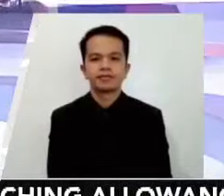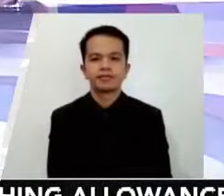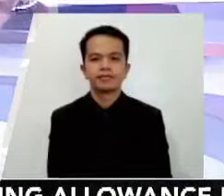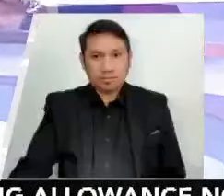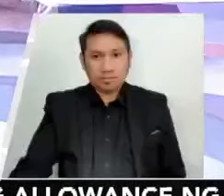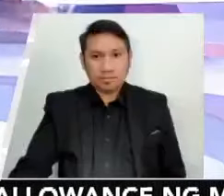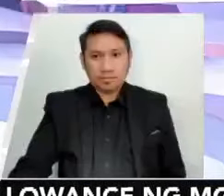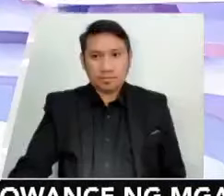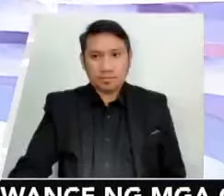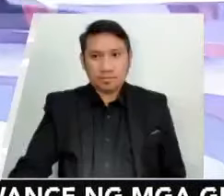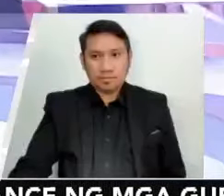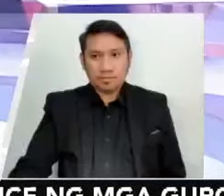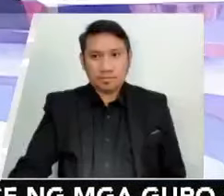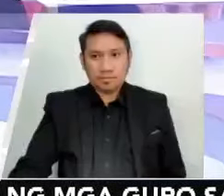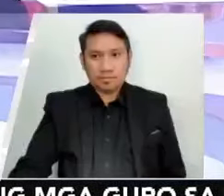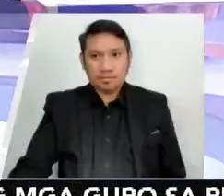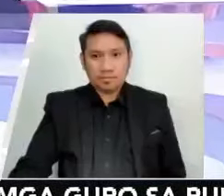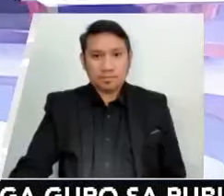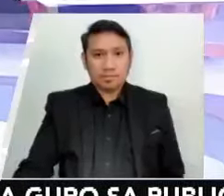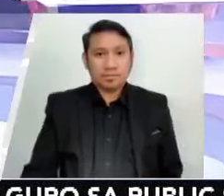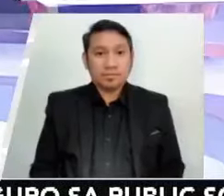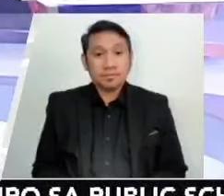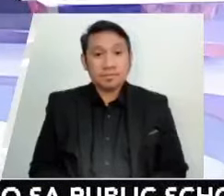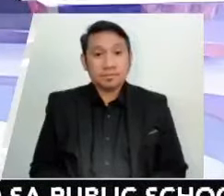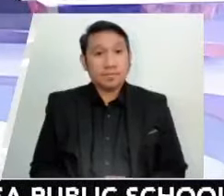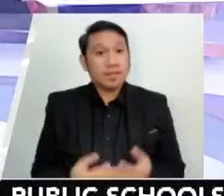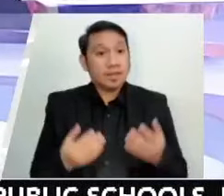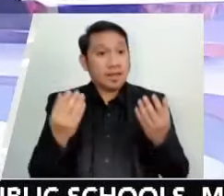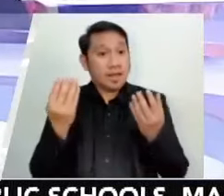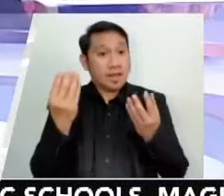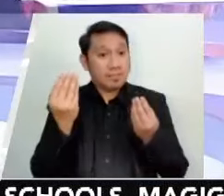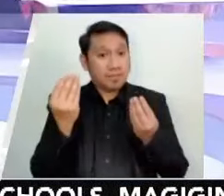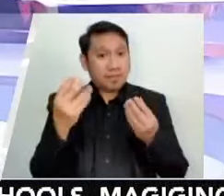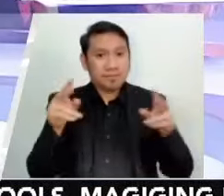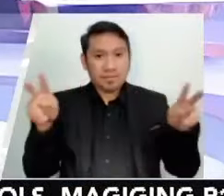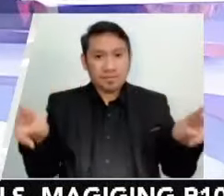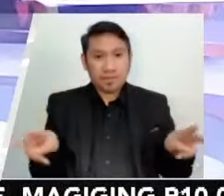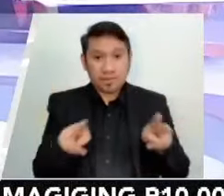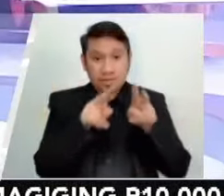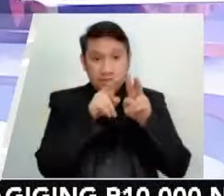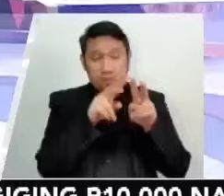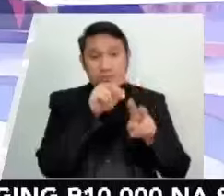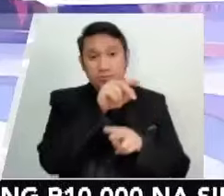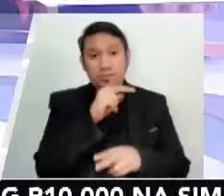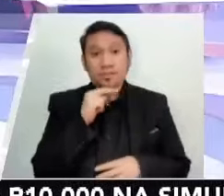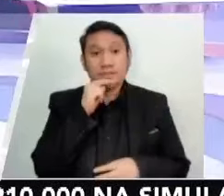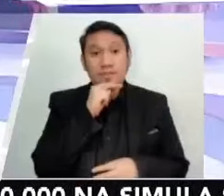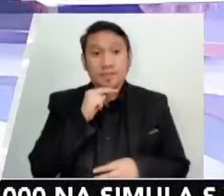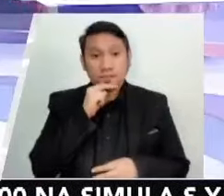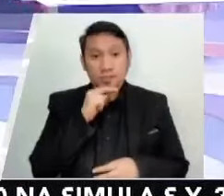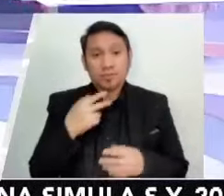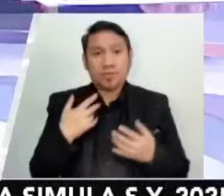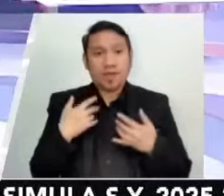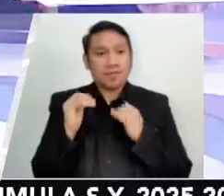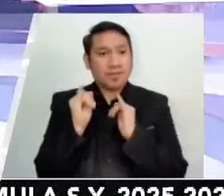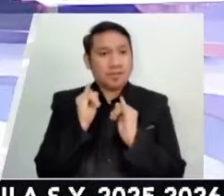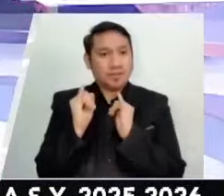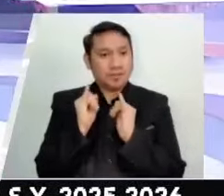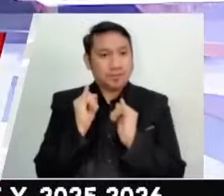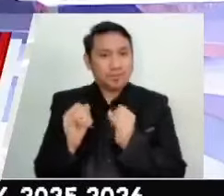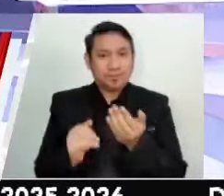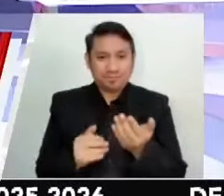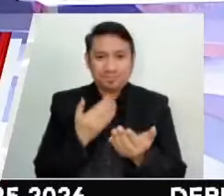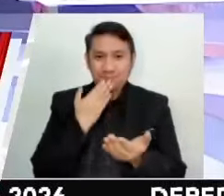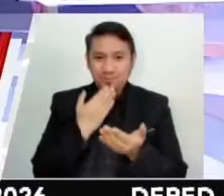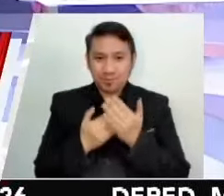Kumusayin na po natin kondisyon ng Bulkan Canlaon. Makakusap natin si FIVOX Director Teresito Bacolcol. Magandang umaga po.